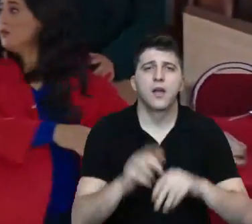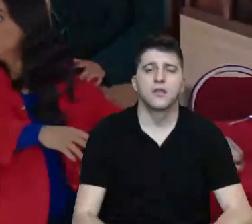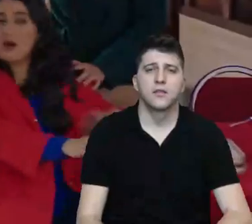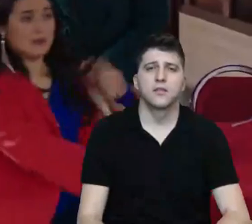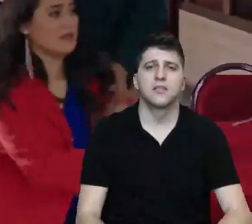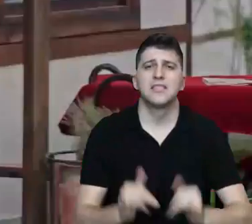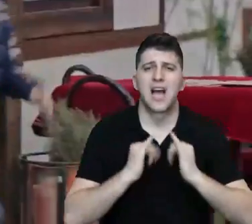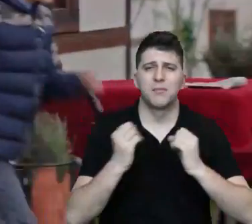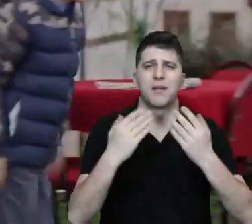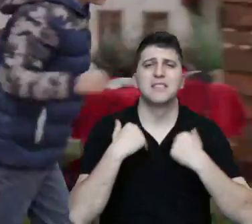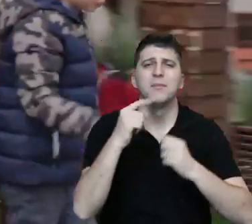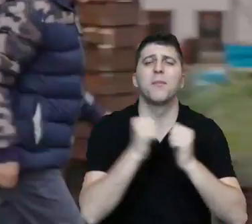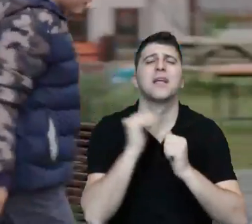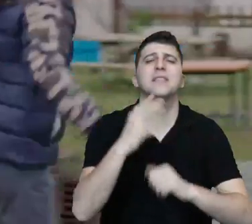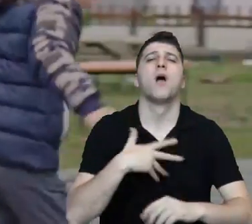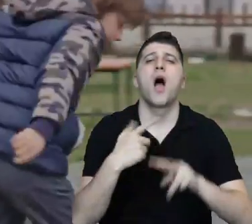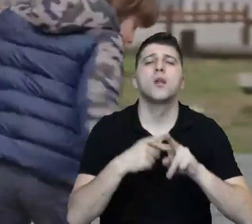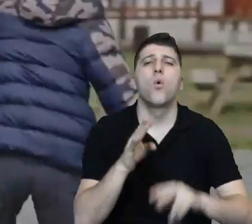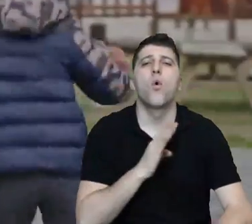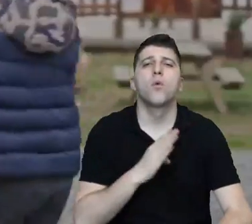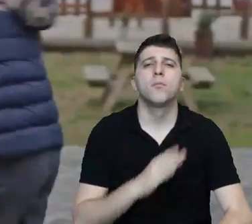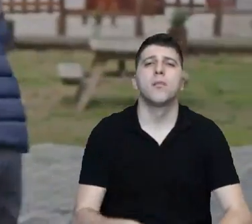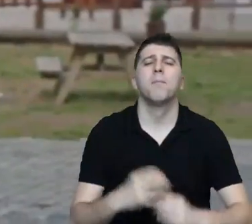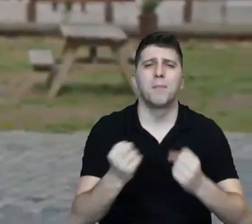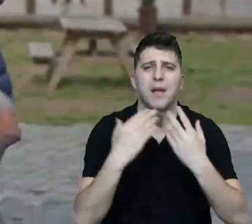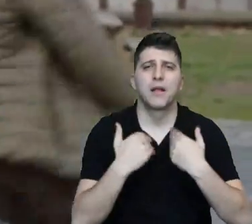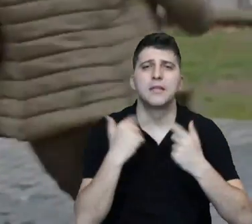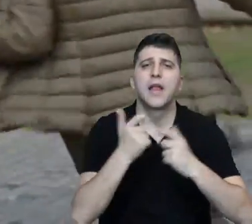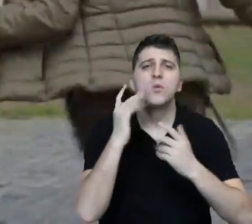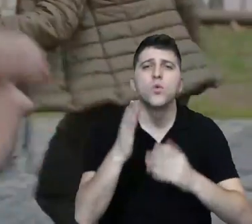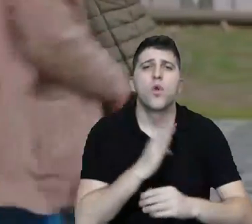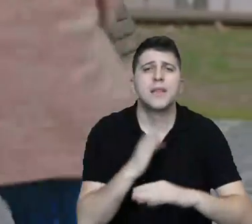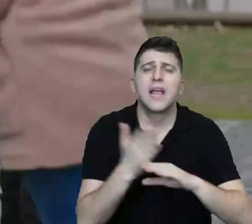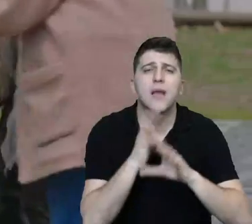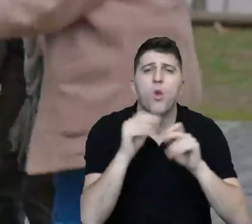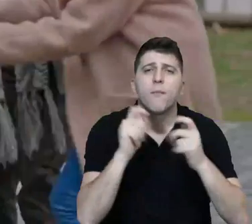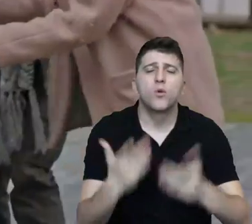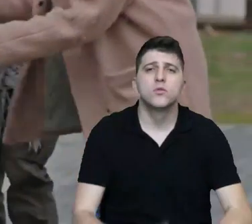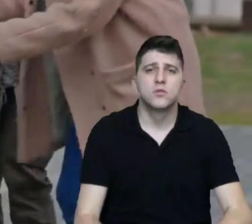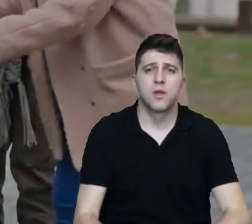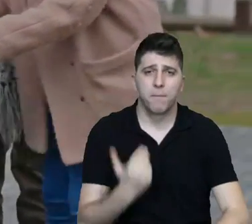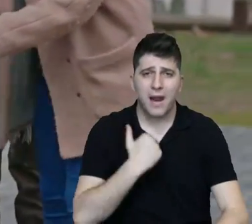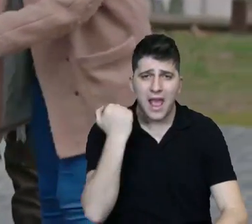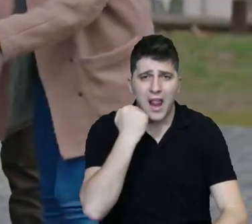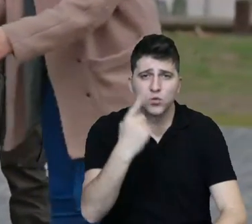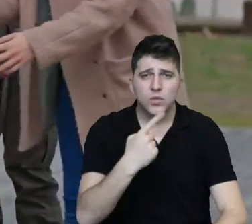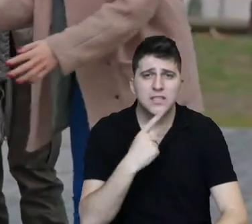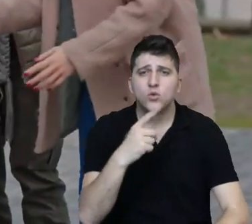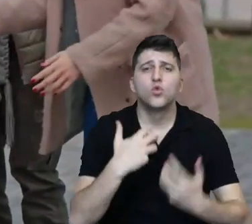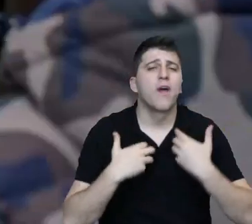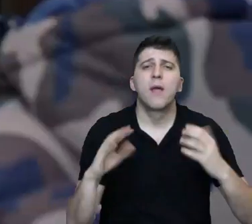Arda! Bak bırakın beni, sizinle gelmek istemiyorum. Arda oğlum, oğlum. Bırak beni. Nereye gidiyorsun? Oğlum neden böyle yapıyorsun? Bana yalan söyledi,